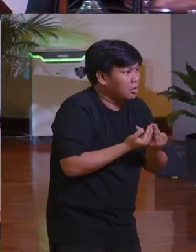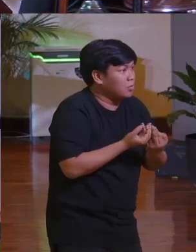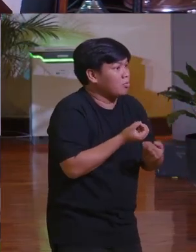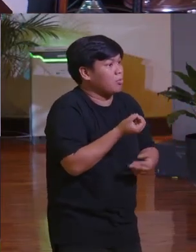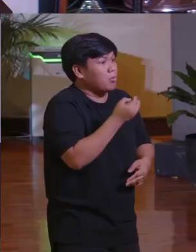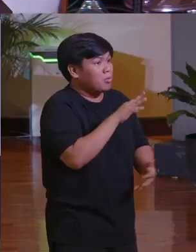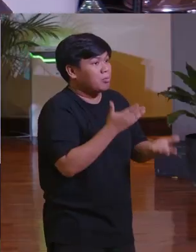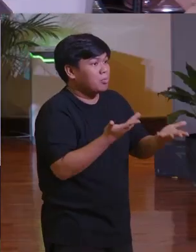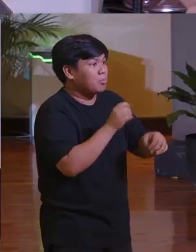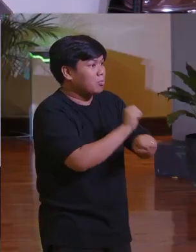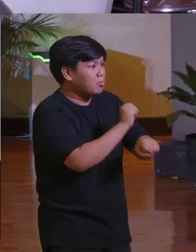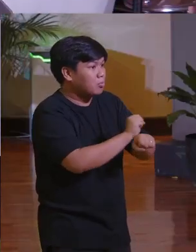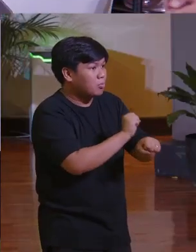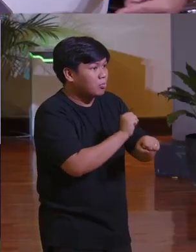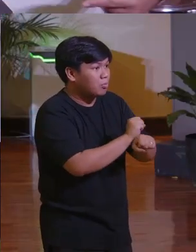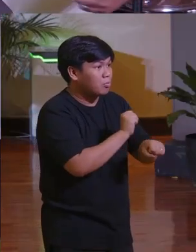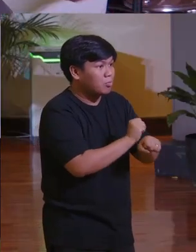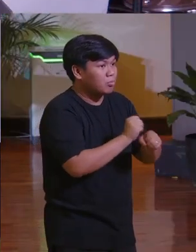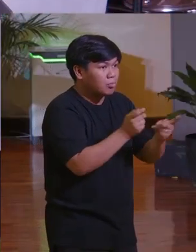opisina, nakaklase,